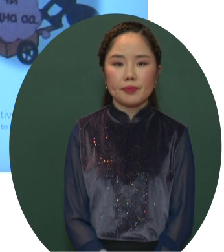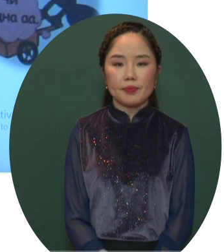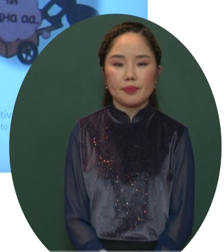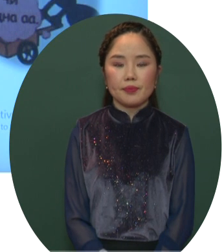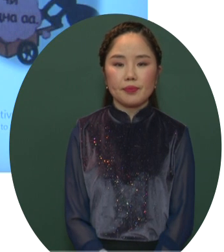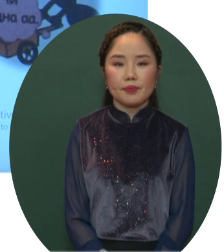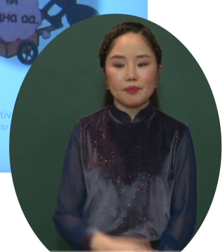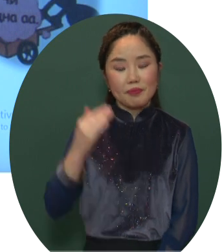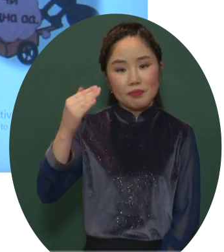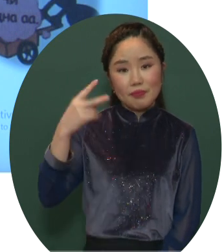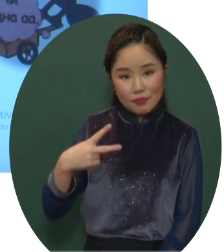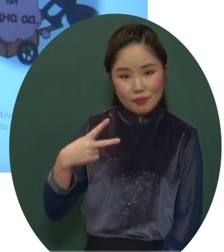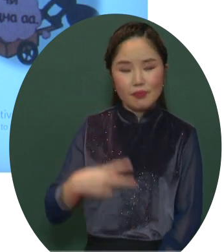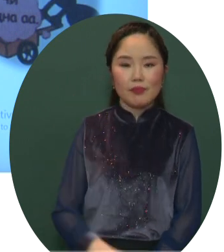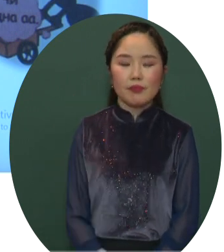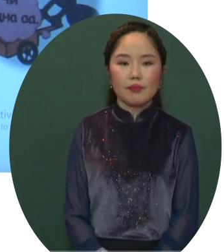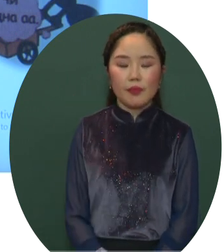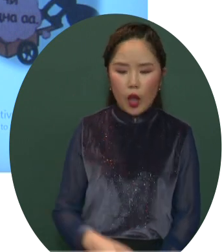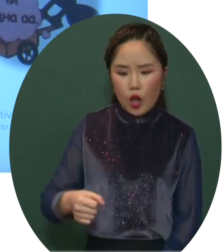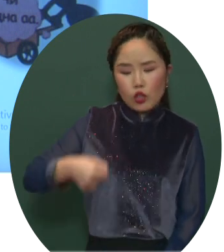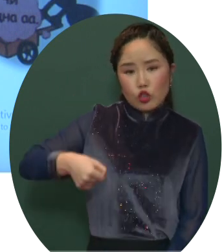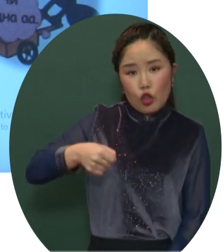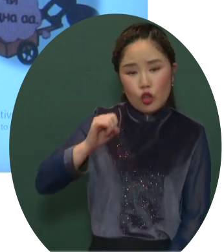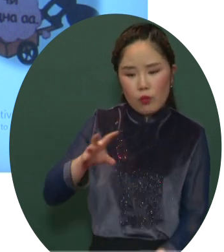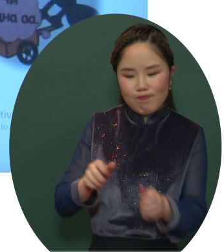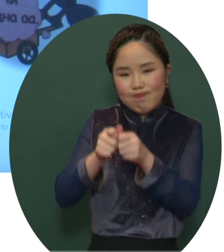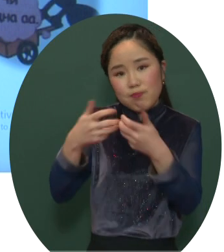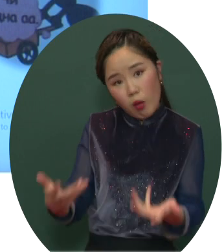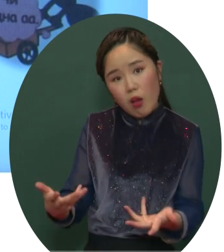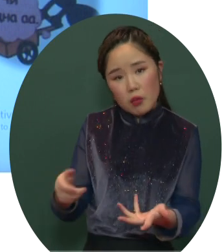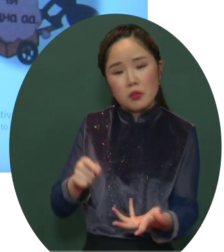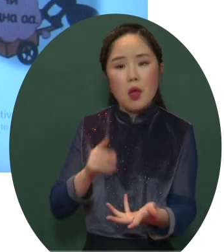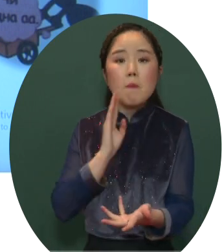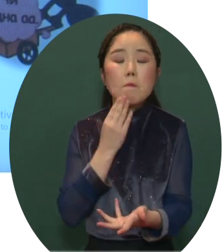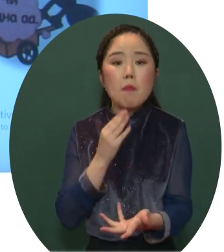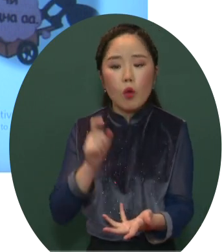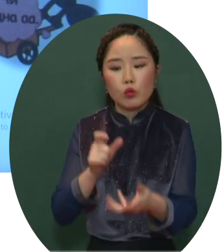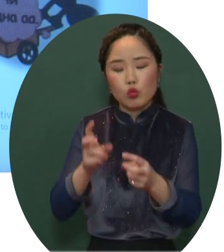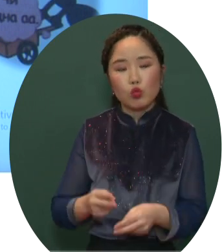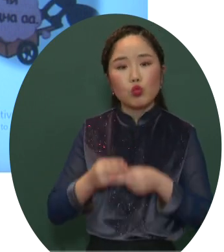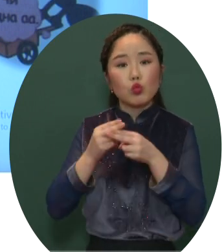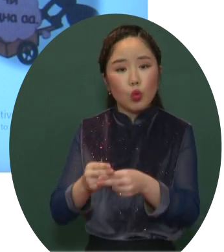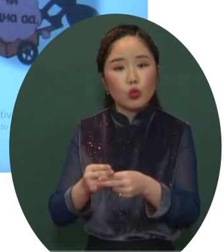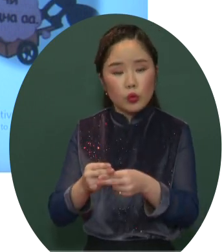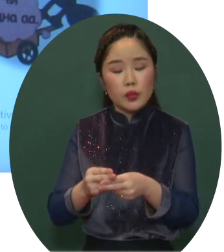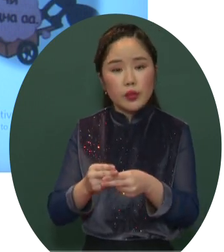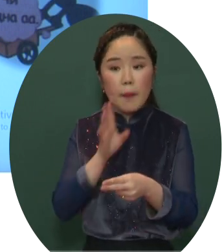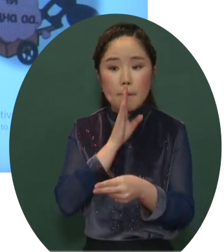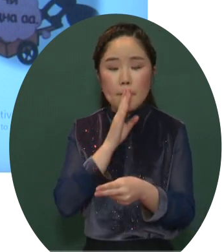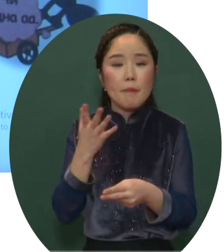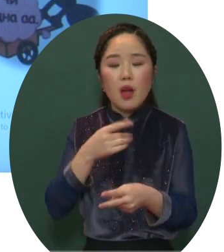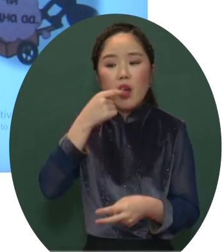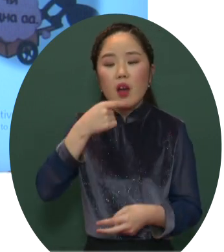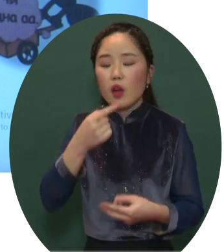За, дараагийн зургаа хараарай. Тортой хүнсээ унгаасан имээд юу гэж хэлэх вэ?